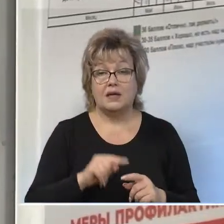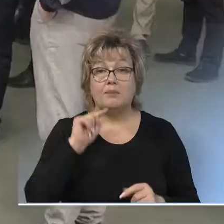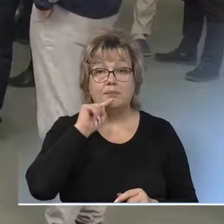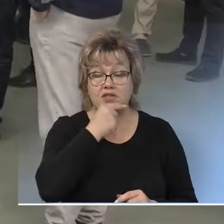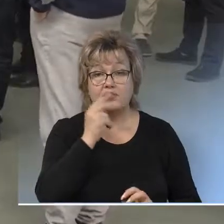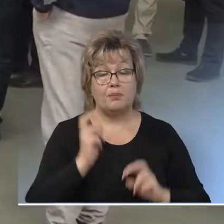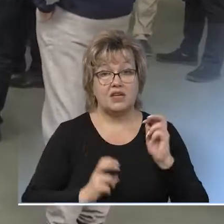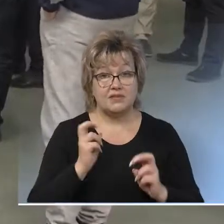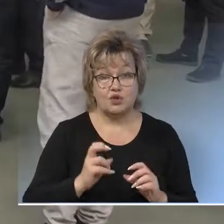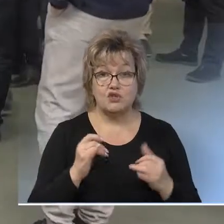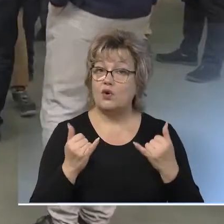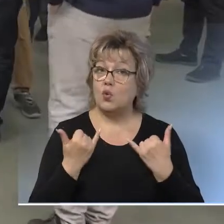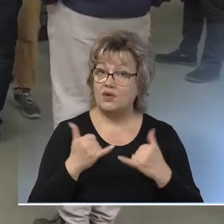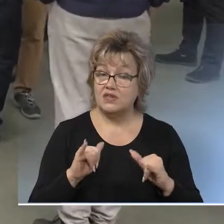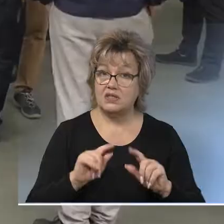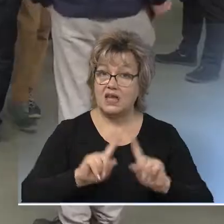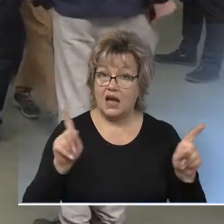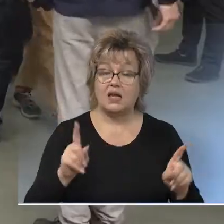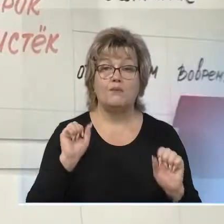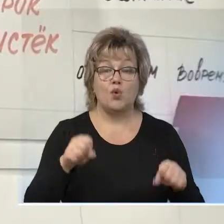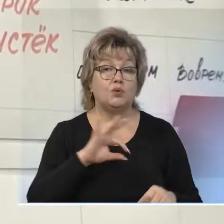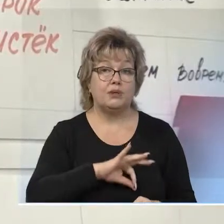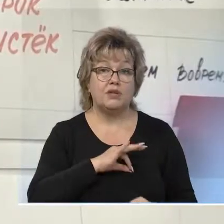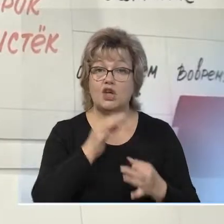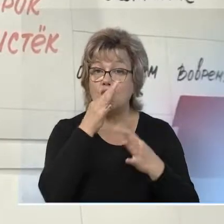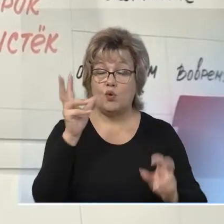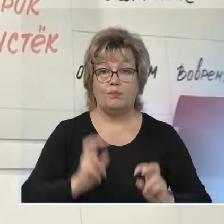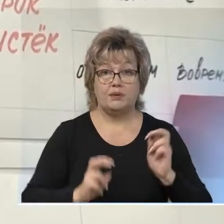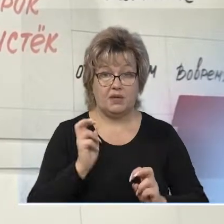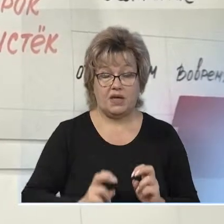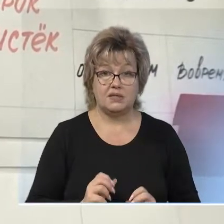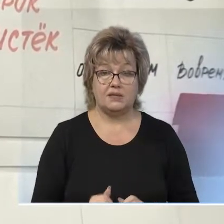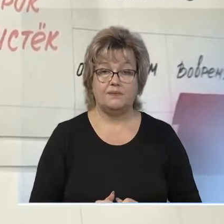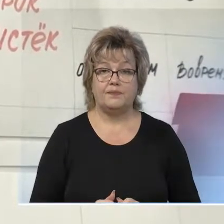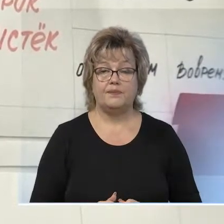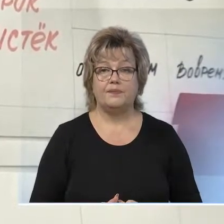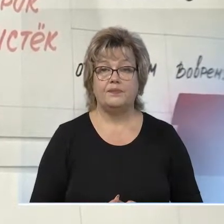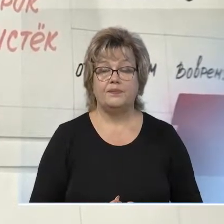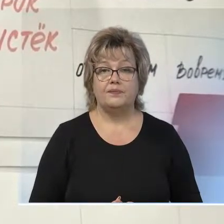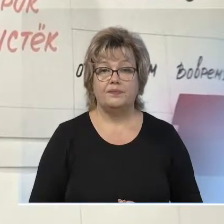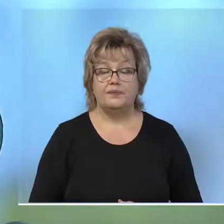инструменты бережливого производства универсальны и могут применяться на любом предприятии.